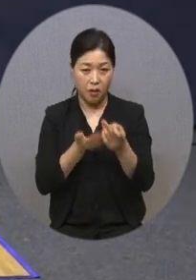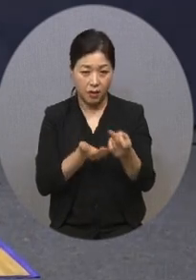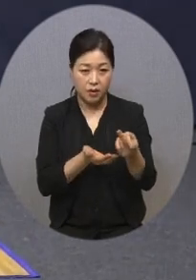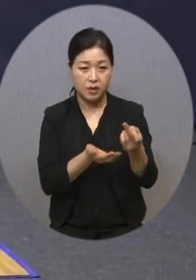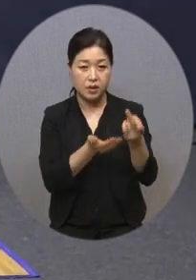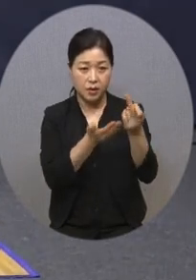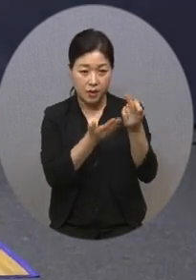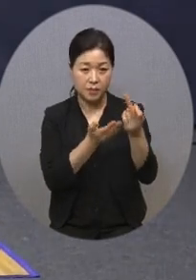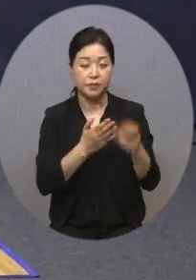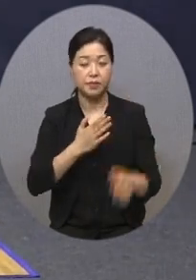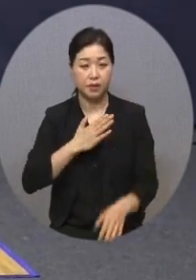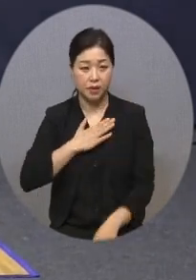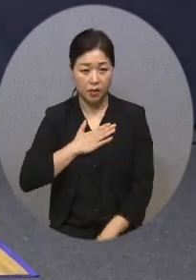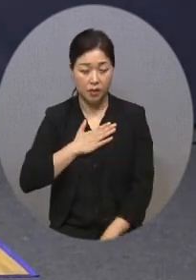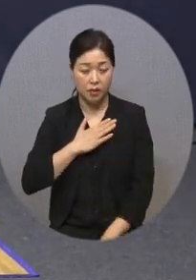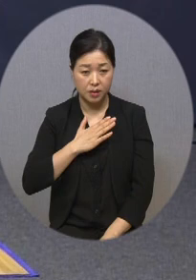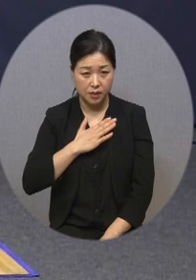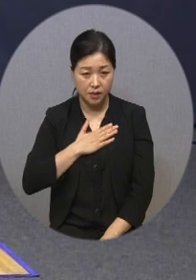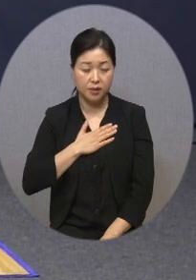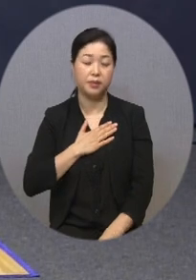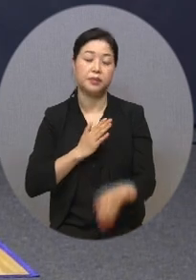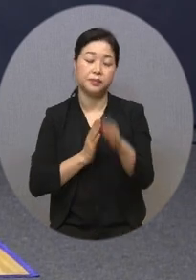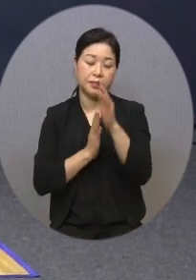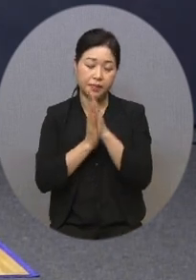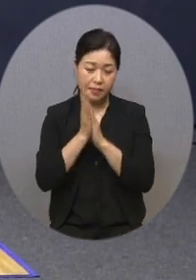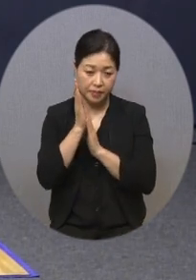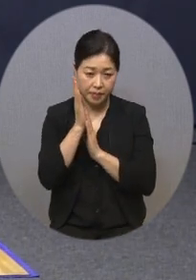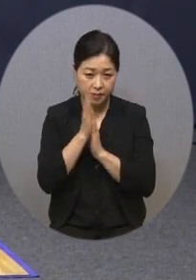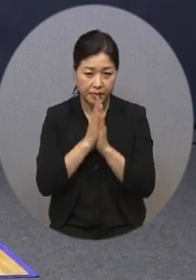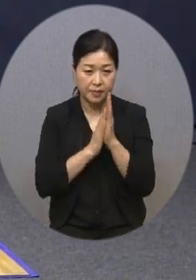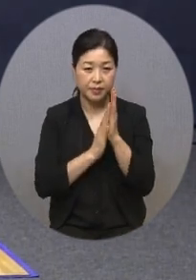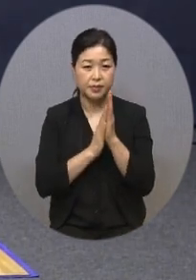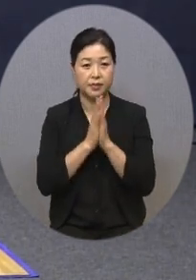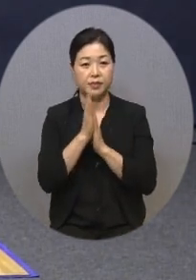형님 저는